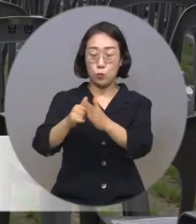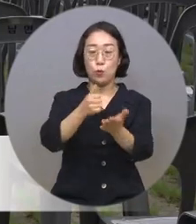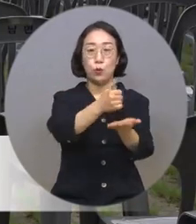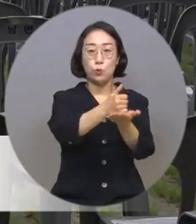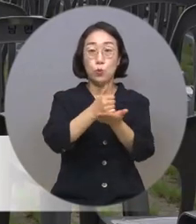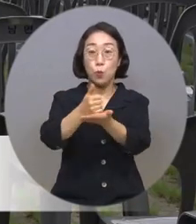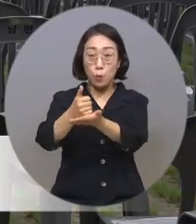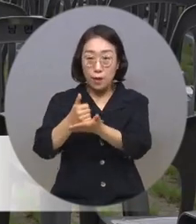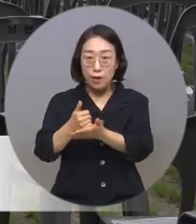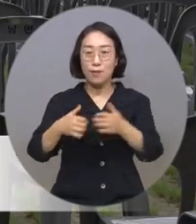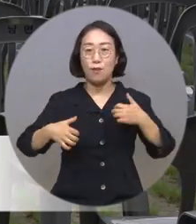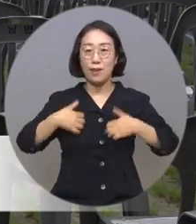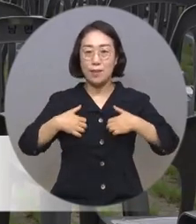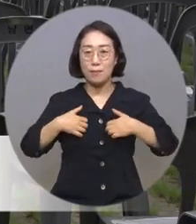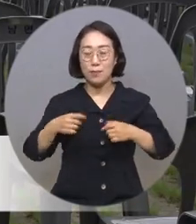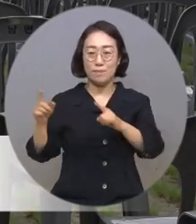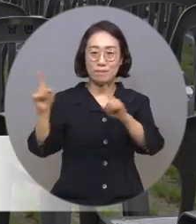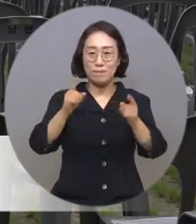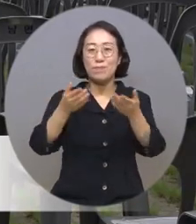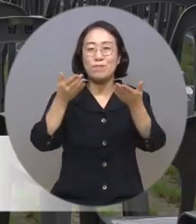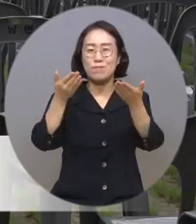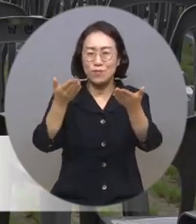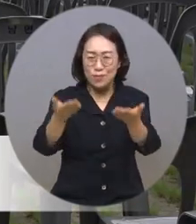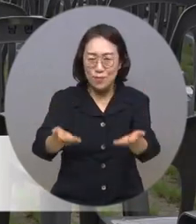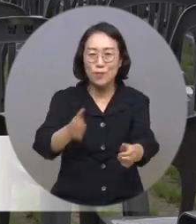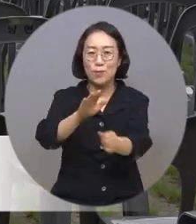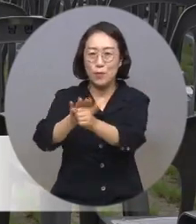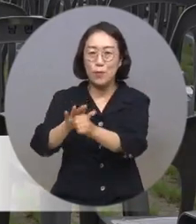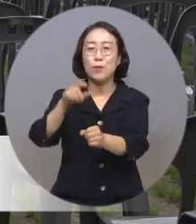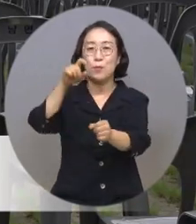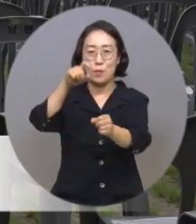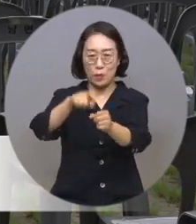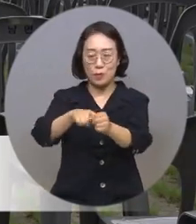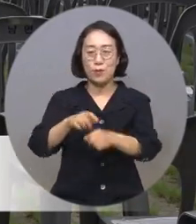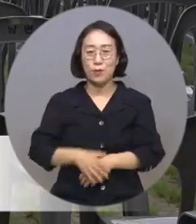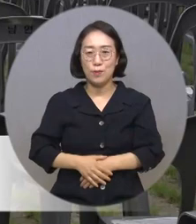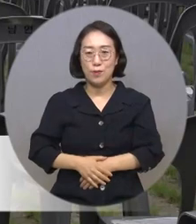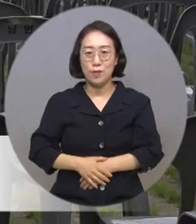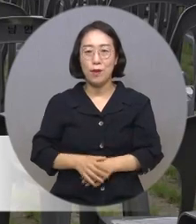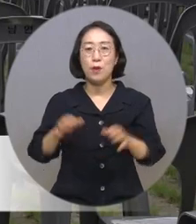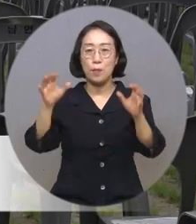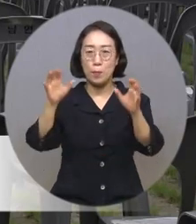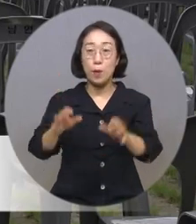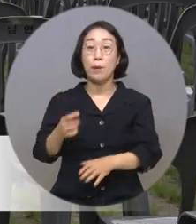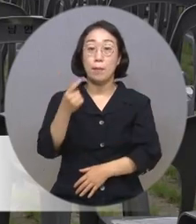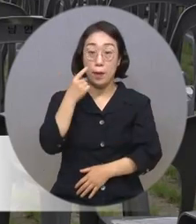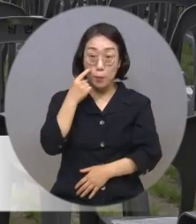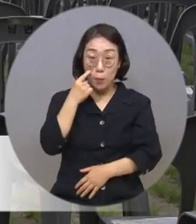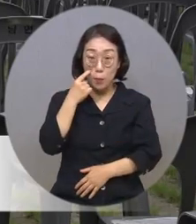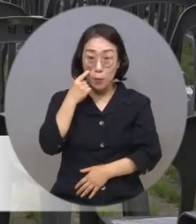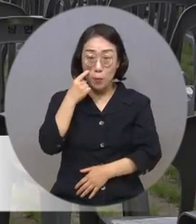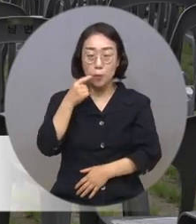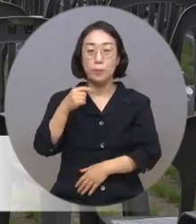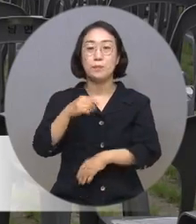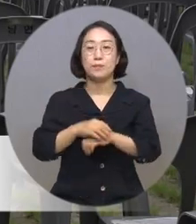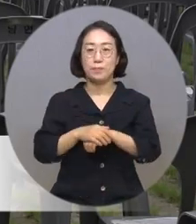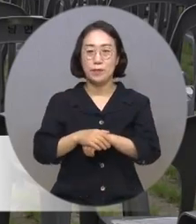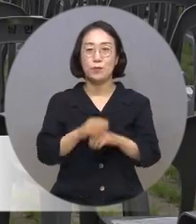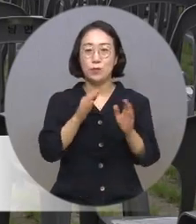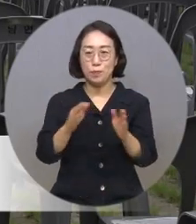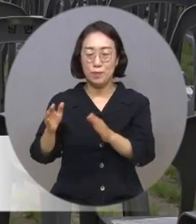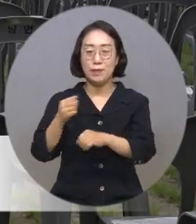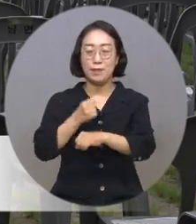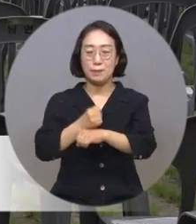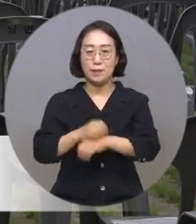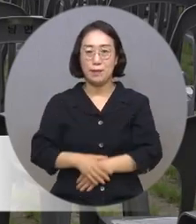가정들에게 좀 기쁨을 좀 주고 숨을 좀 쉴 수 있는 그러한 행사를 한번 해보자 해서 저희들도 이렇게 또 준비를 하게